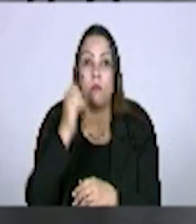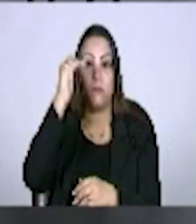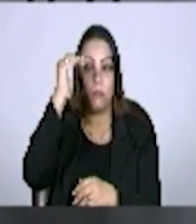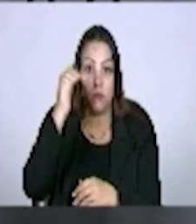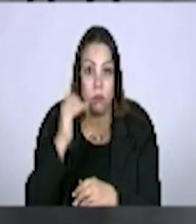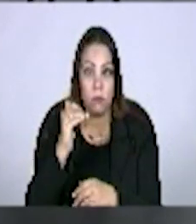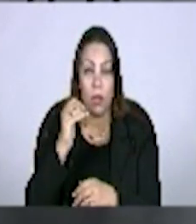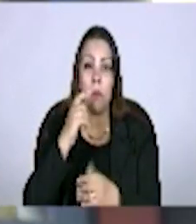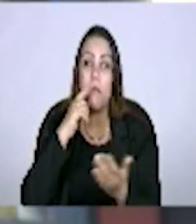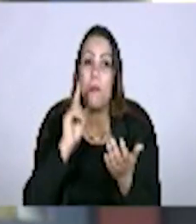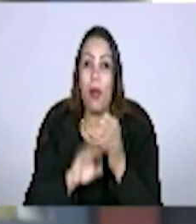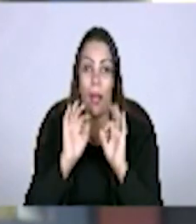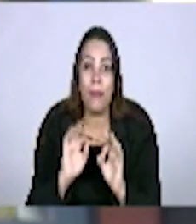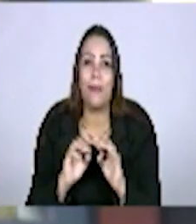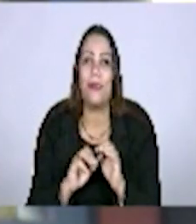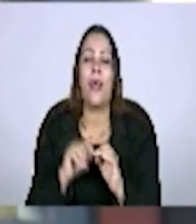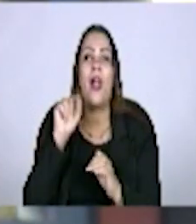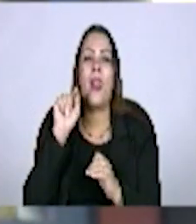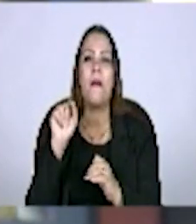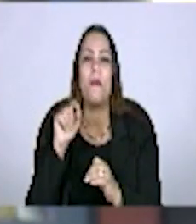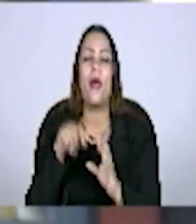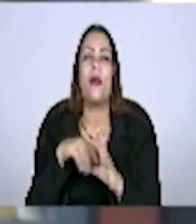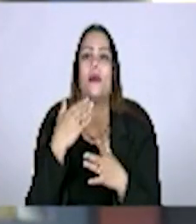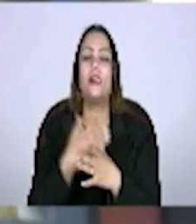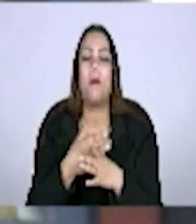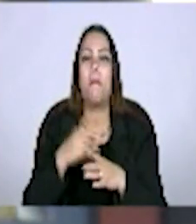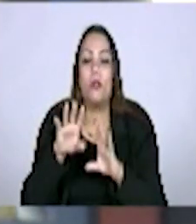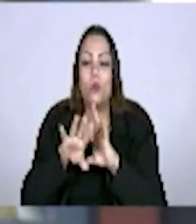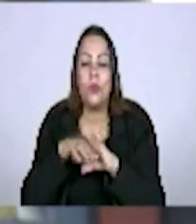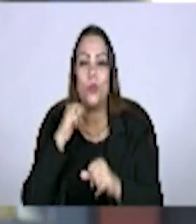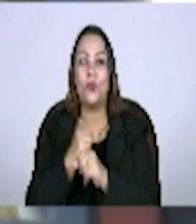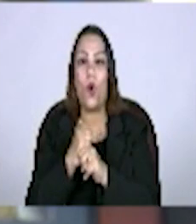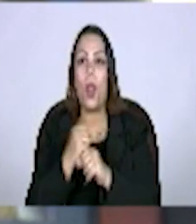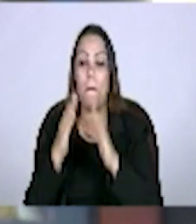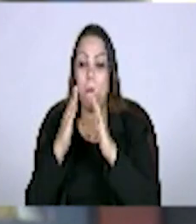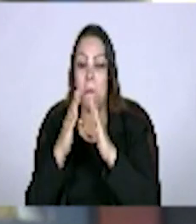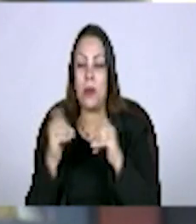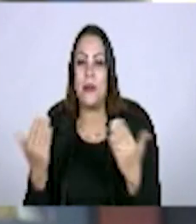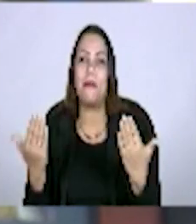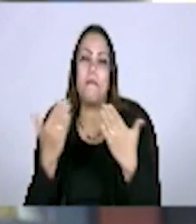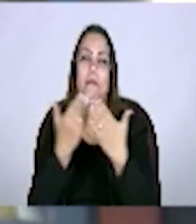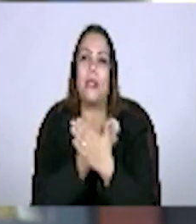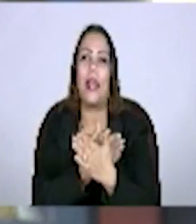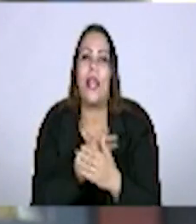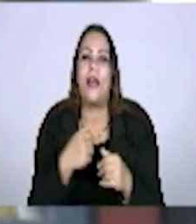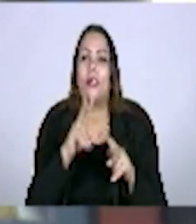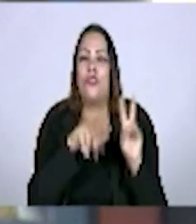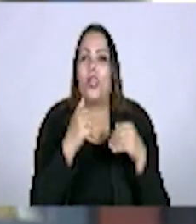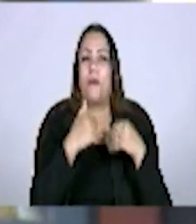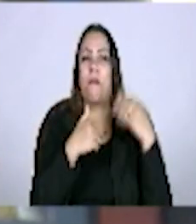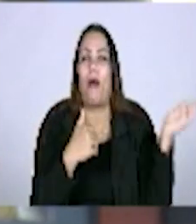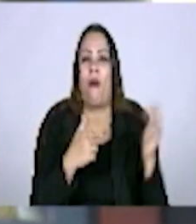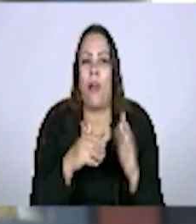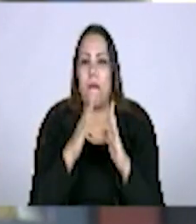بالض ضروره عندما يحل المنتج المحلي محل المنتج المستورد